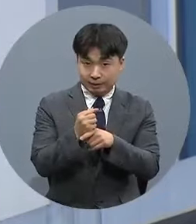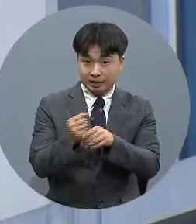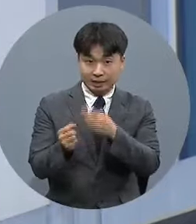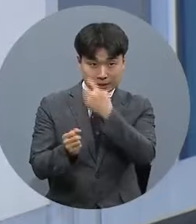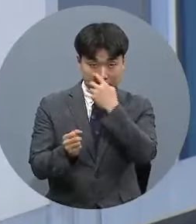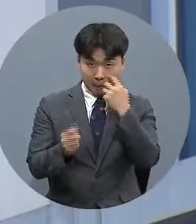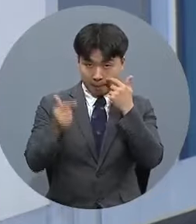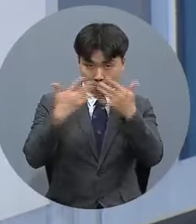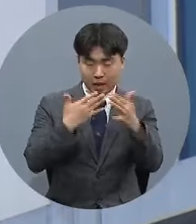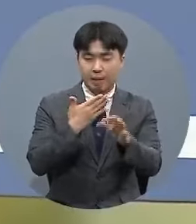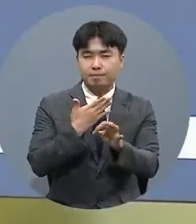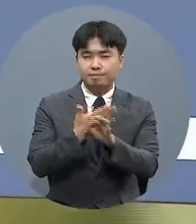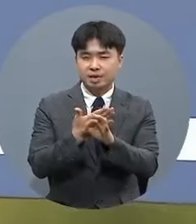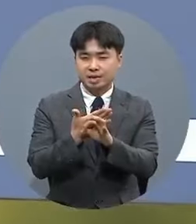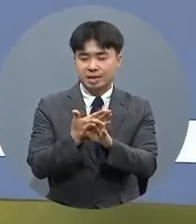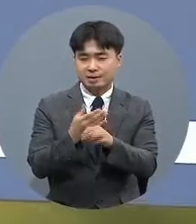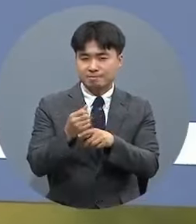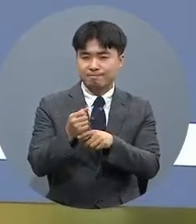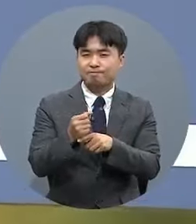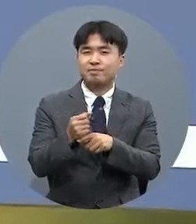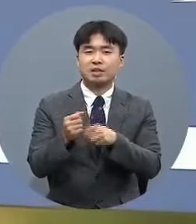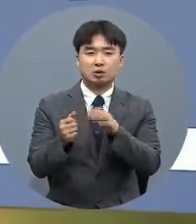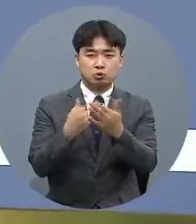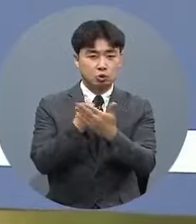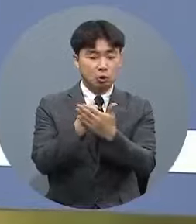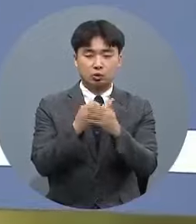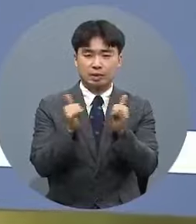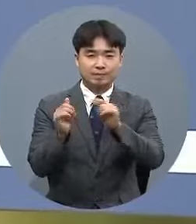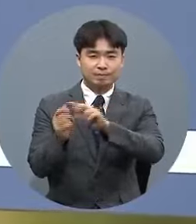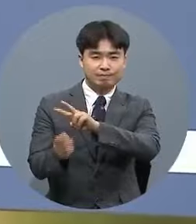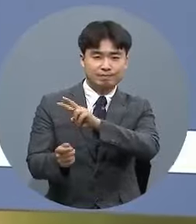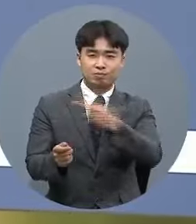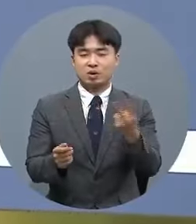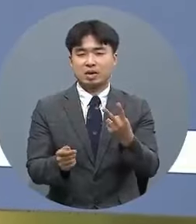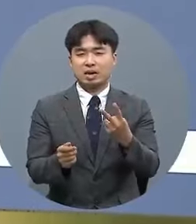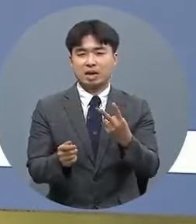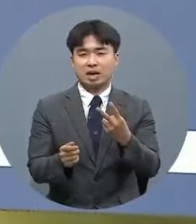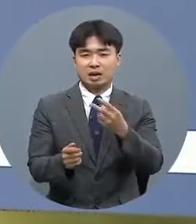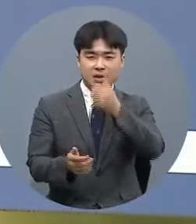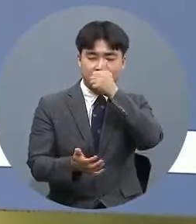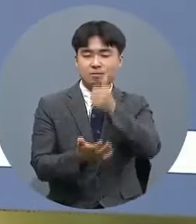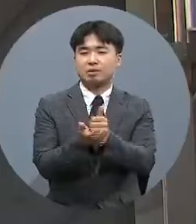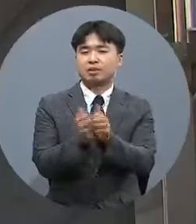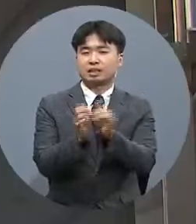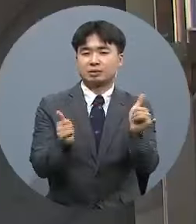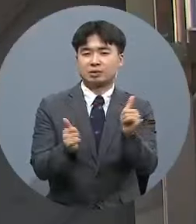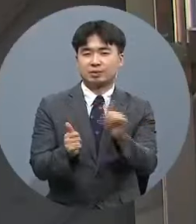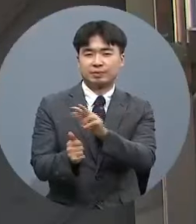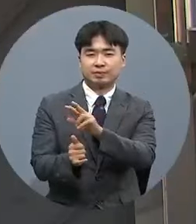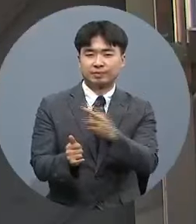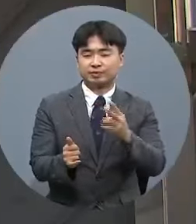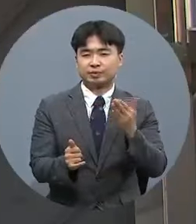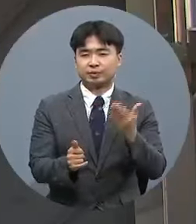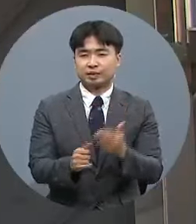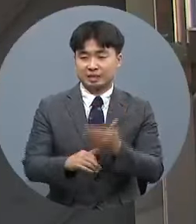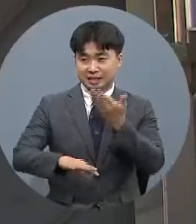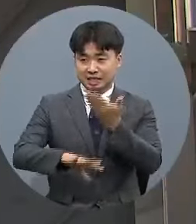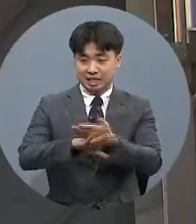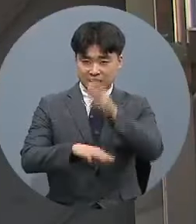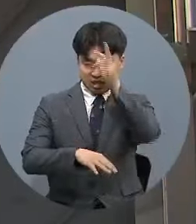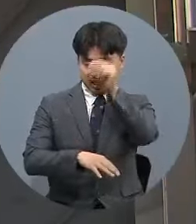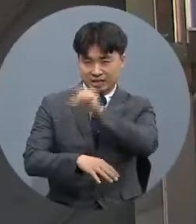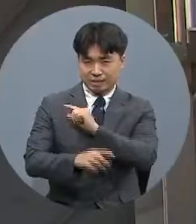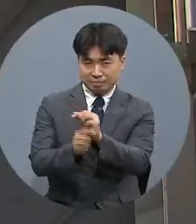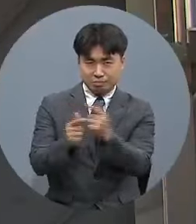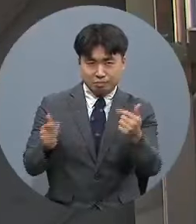경우 피의자 신분으로 전환될 것으로 보입니다 또 당시 aca 휴대전화와 수첩에서 다른 경찰들의 이름도 다수 나온 것으로